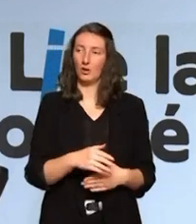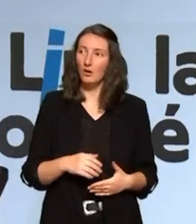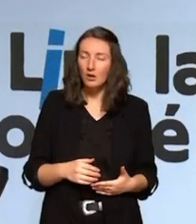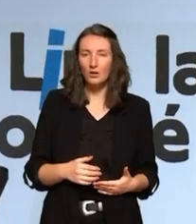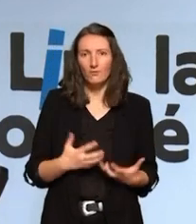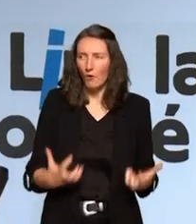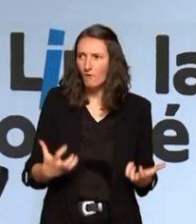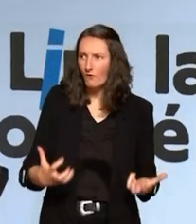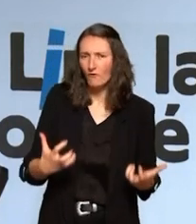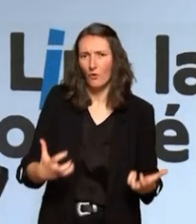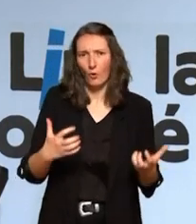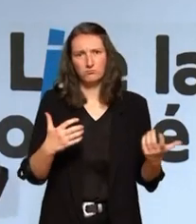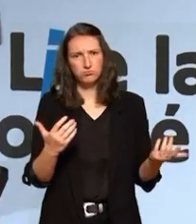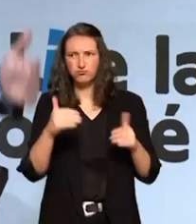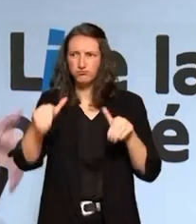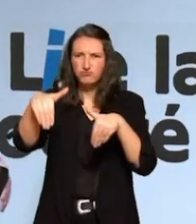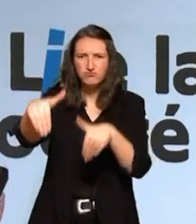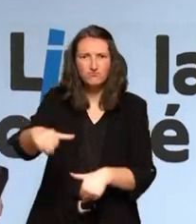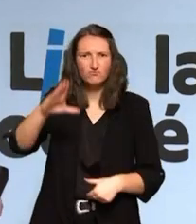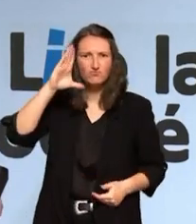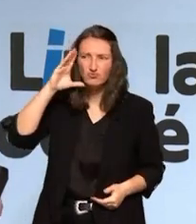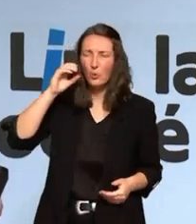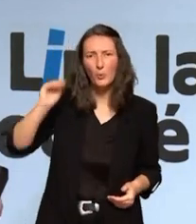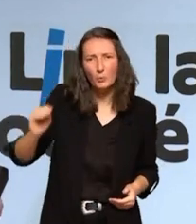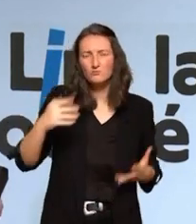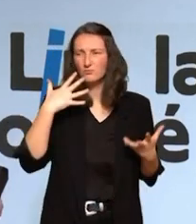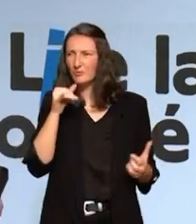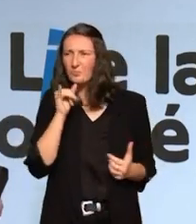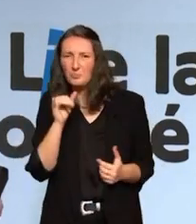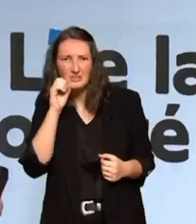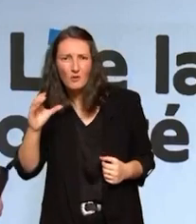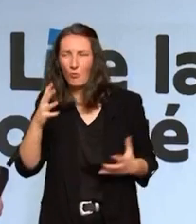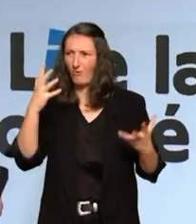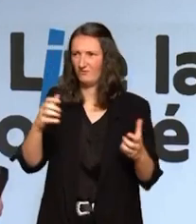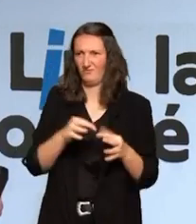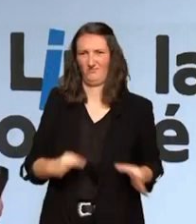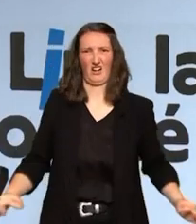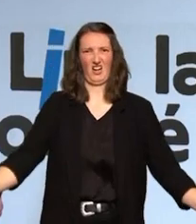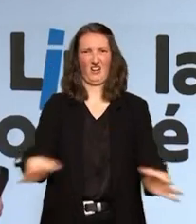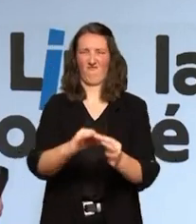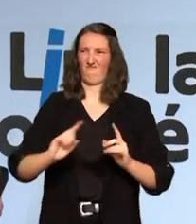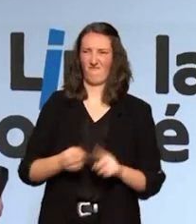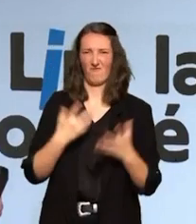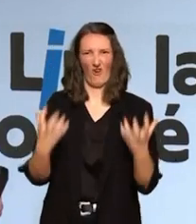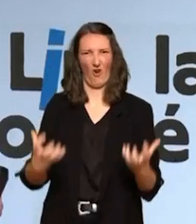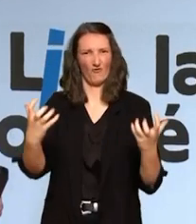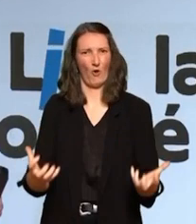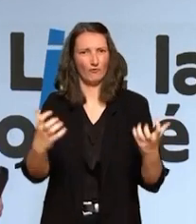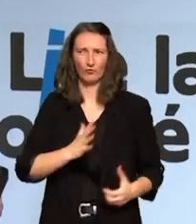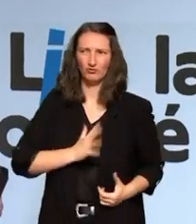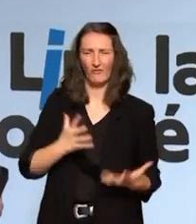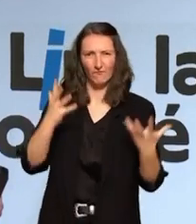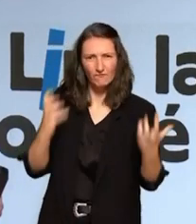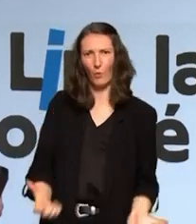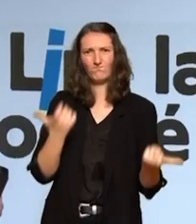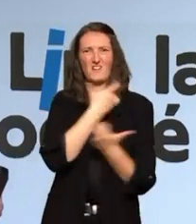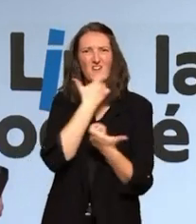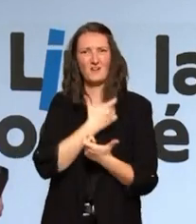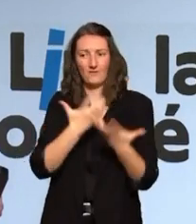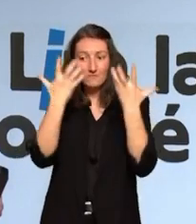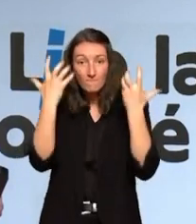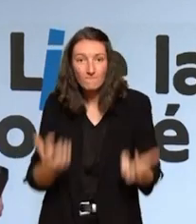porté, exigeait la chambre bleue, exigeait le petit salon, exigeait la grande salle, exigeait les chiens, exigeait qu'on rit,